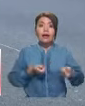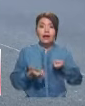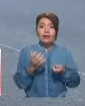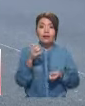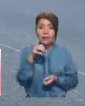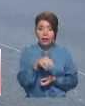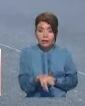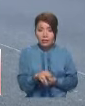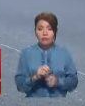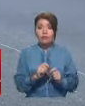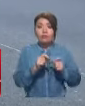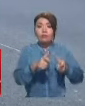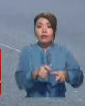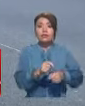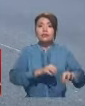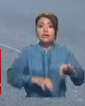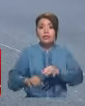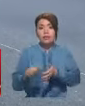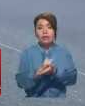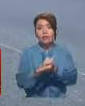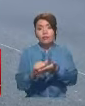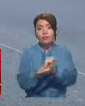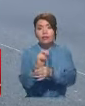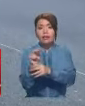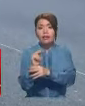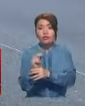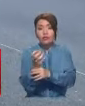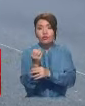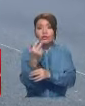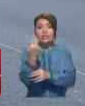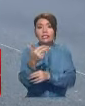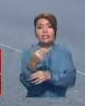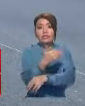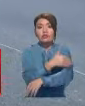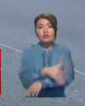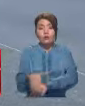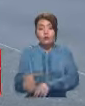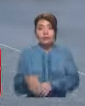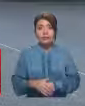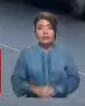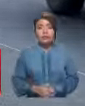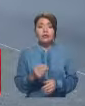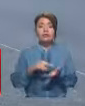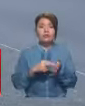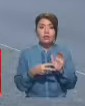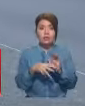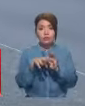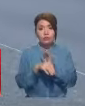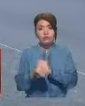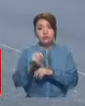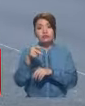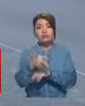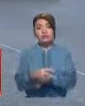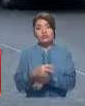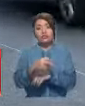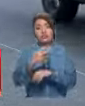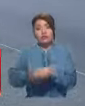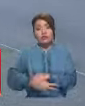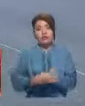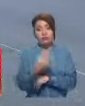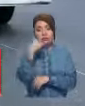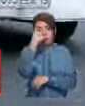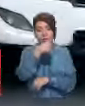что приступили к разработке документации на ремонт еще 30 улиц. К нему планируют приступить в